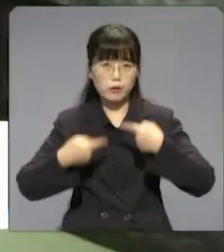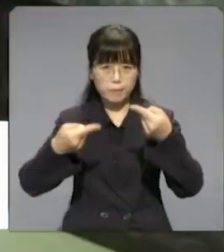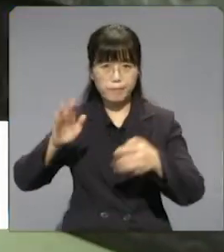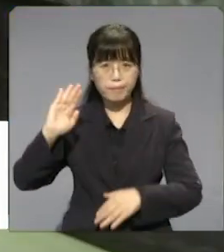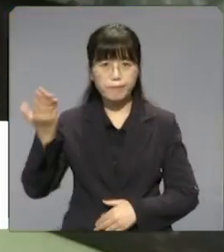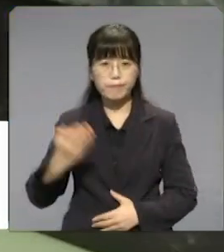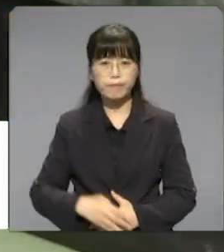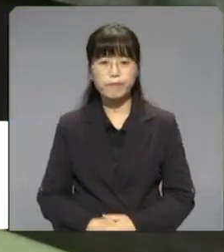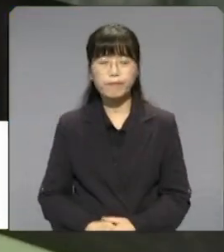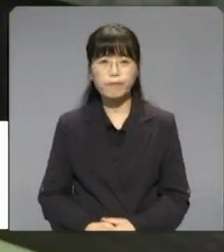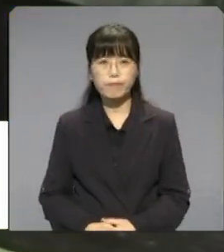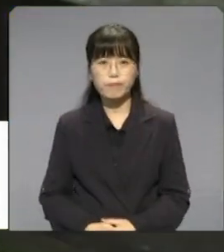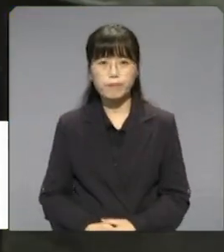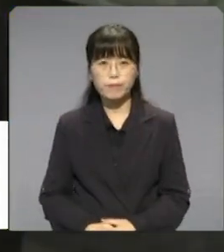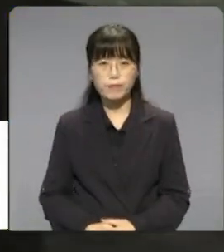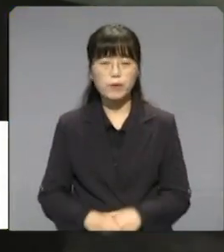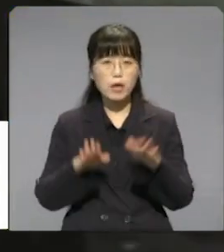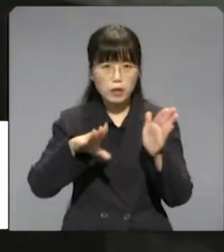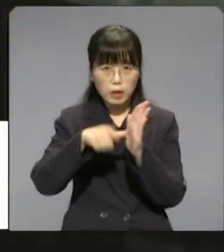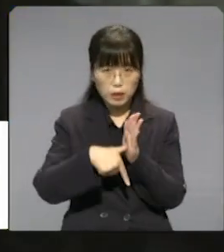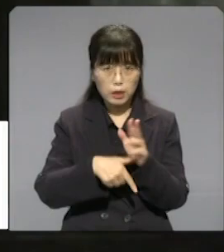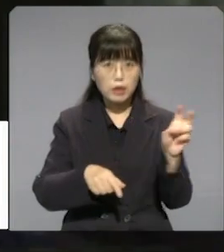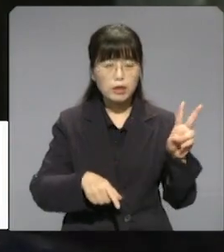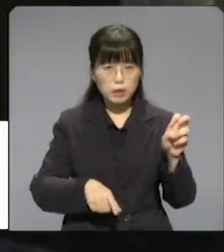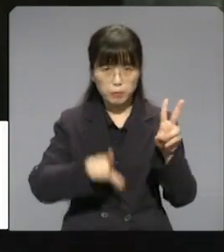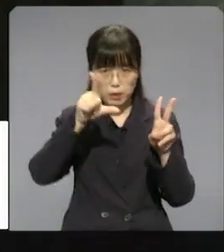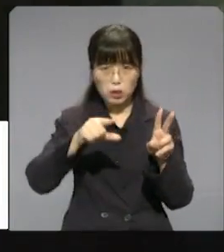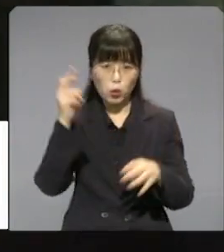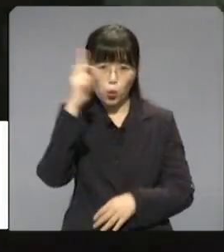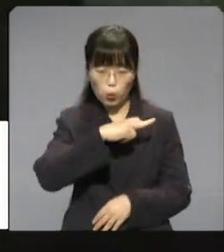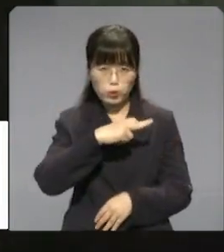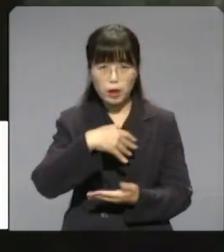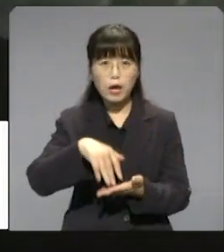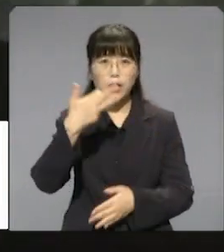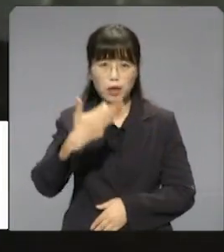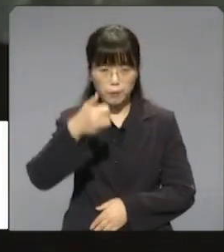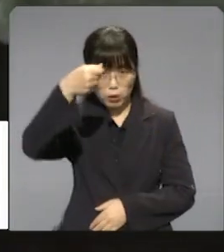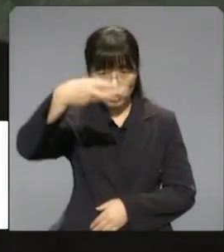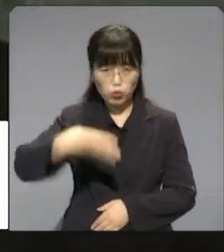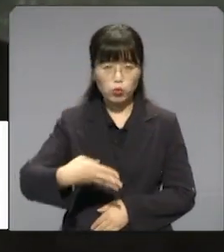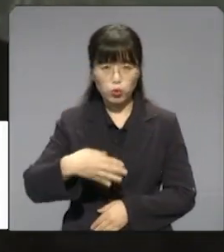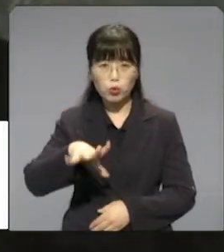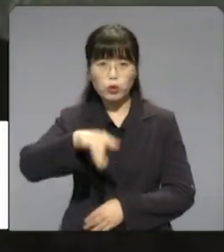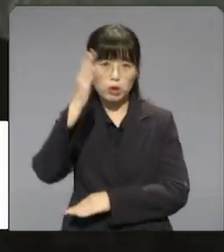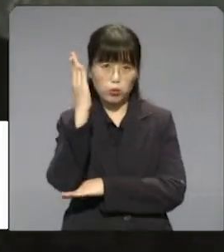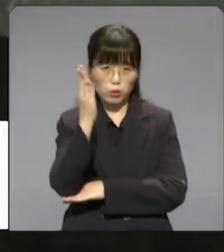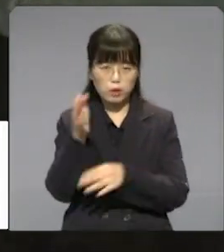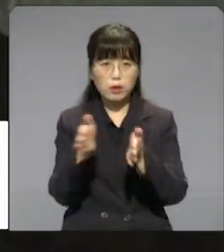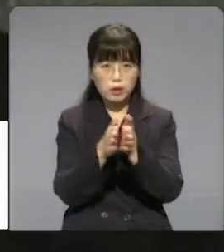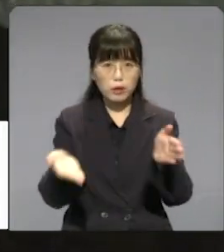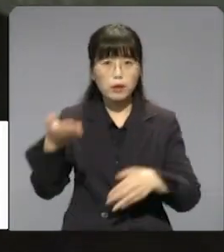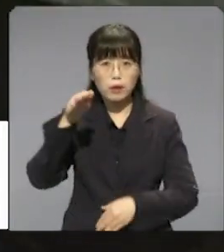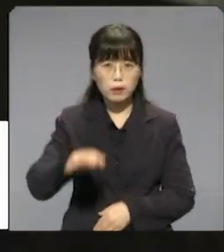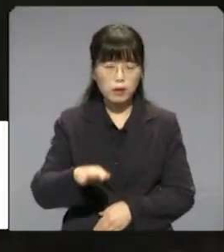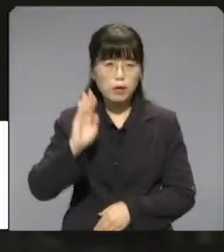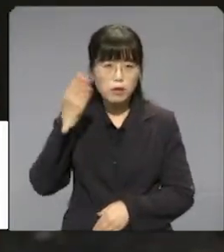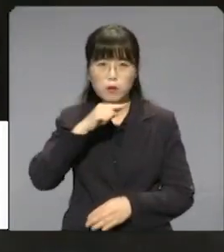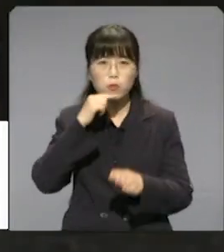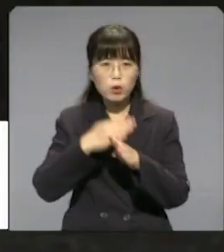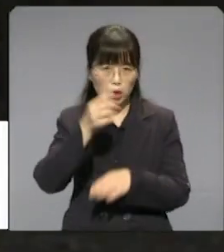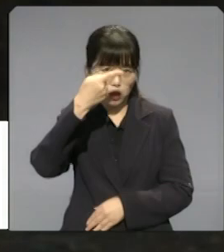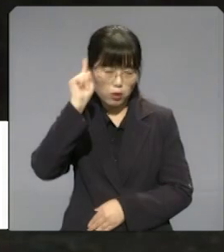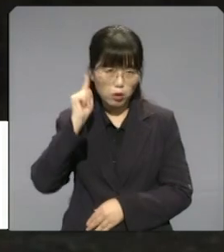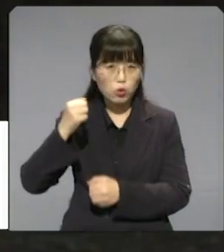참석합니다. 현지 시간으로 22일 오전 18번째 순서로 기조 연설에 나서는데 최근